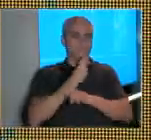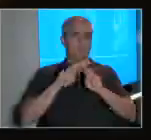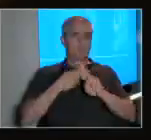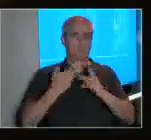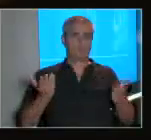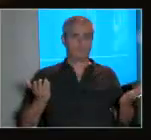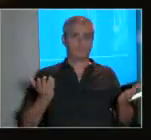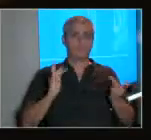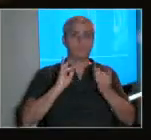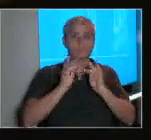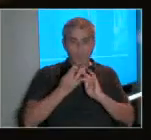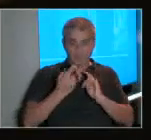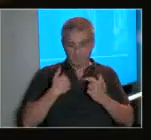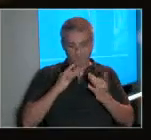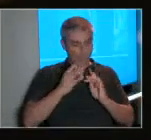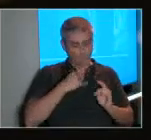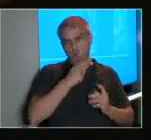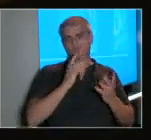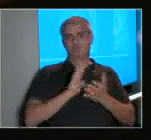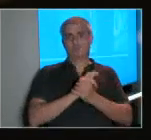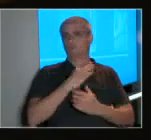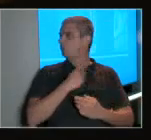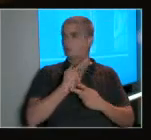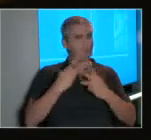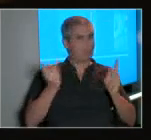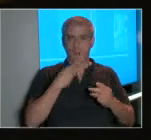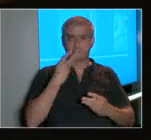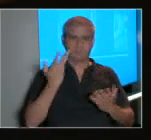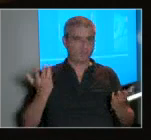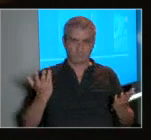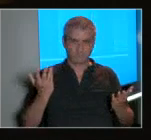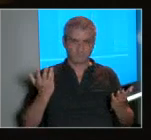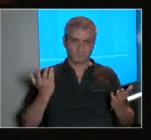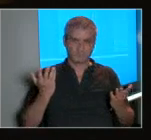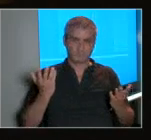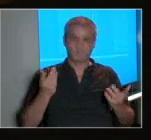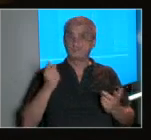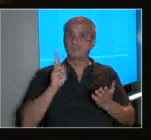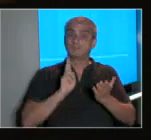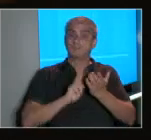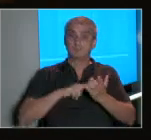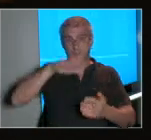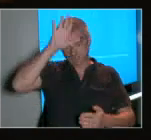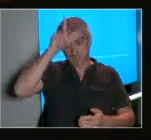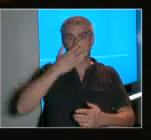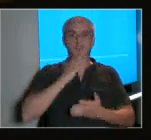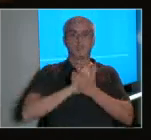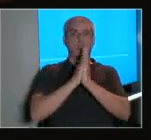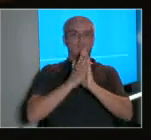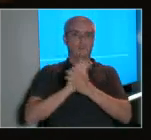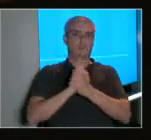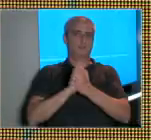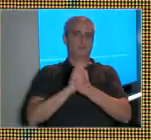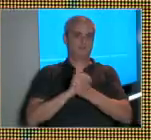בעולם. אויב אויבי הוא ידידי, באנגלית, בצרפתית ובכל שפה אחרת. בזכות איראן, ישראל הופכת להיות